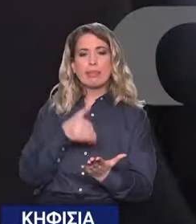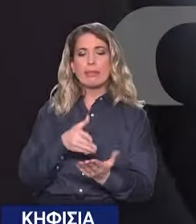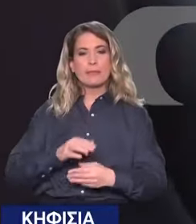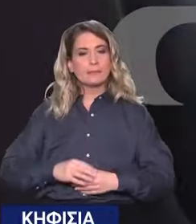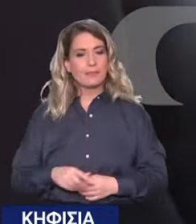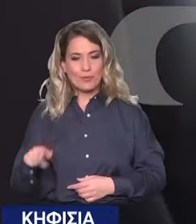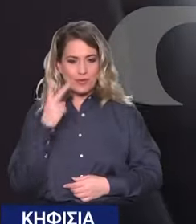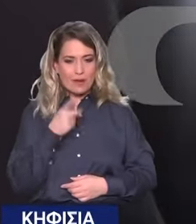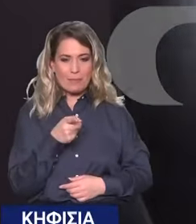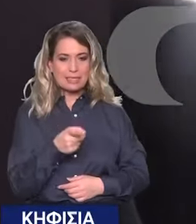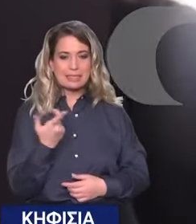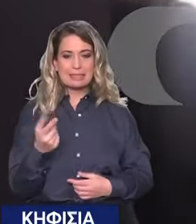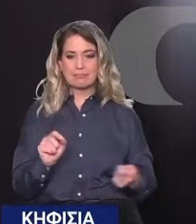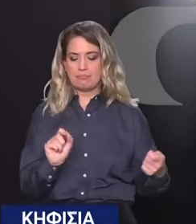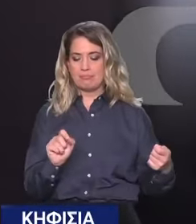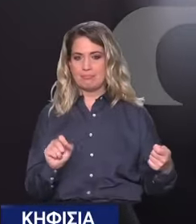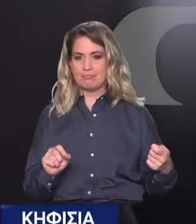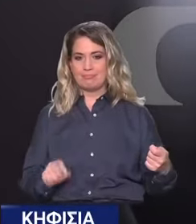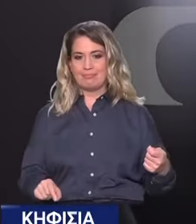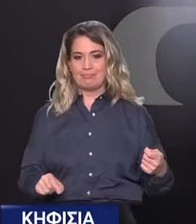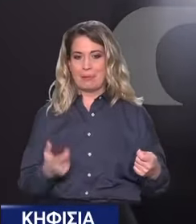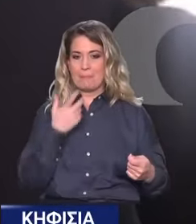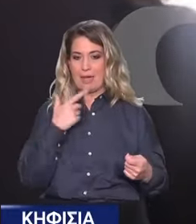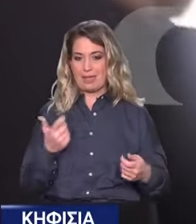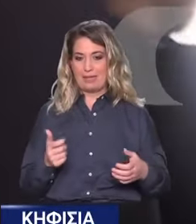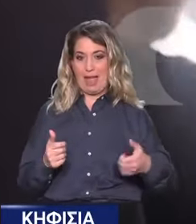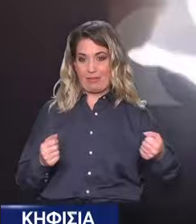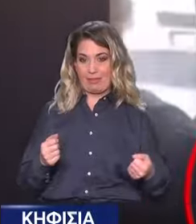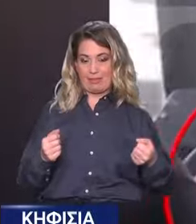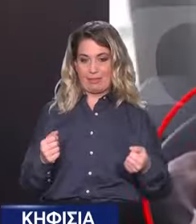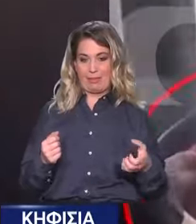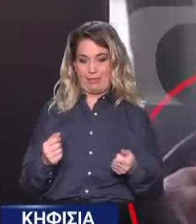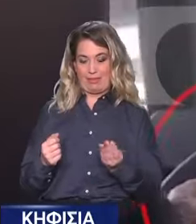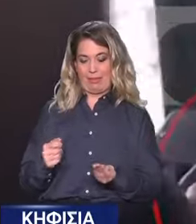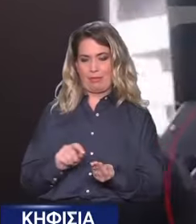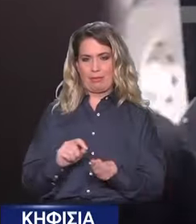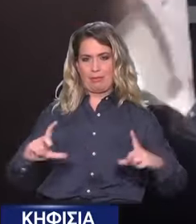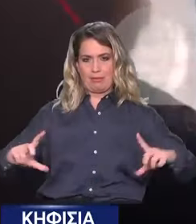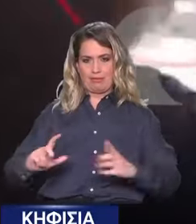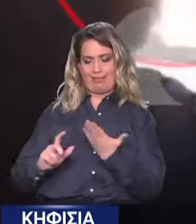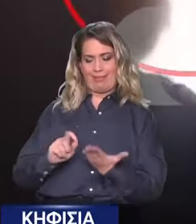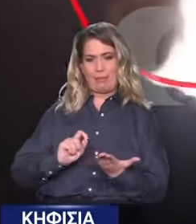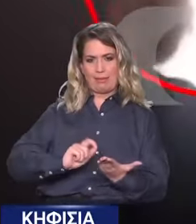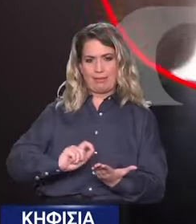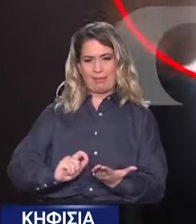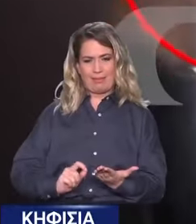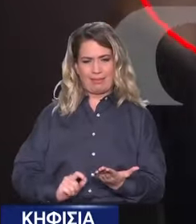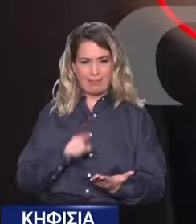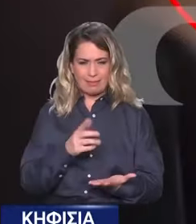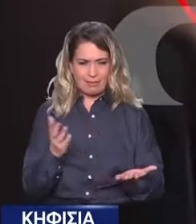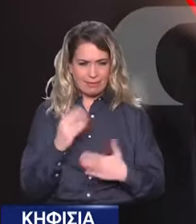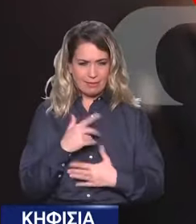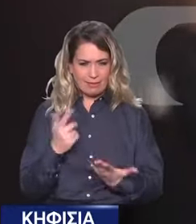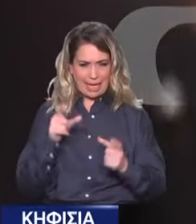καρέ φαίνεται κάτι να γράφει με το δεξί του χέρι κρατάει το στυλό και με το αριστερό το σταυρόλεξο με γαλιά ηλίου αλλά και πρεσβυωπίας για να βλέπει